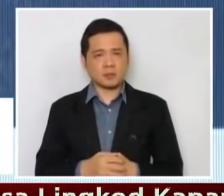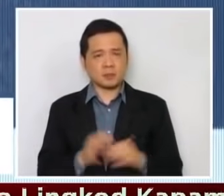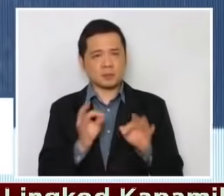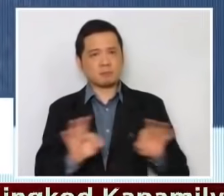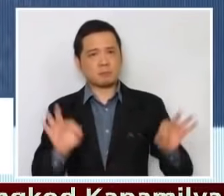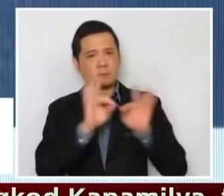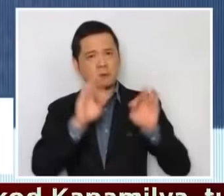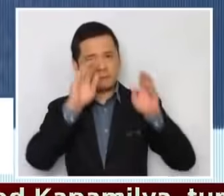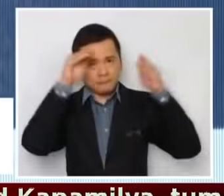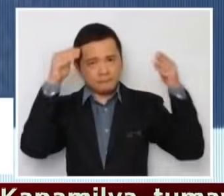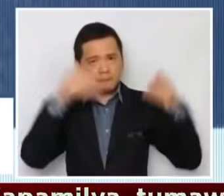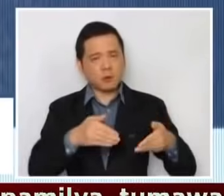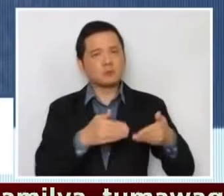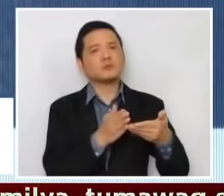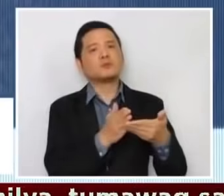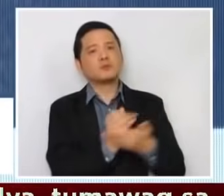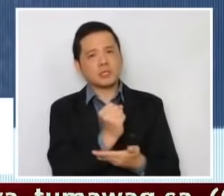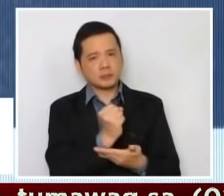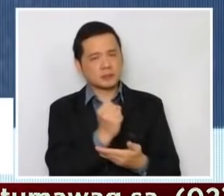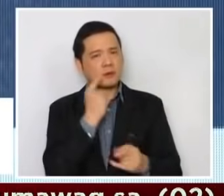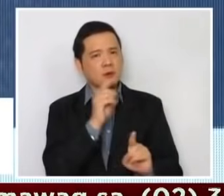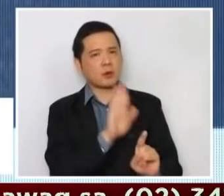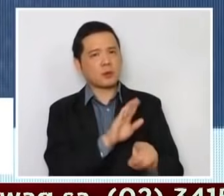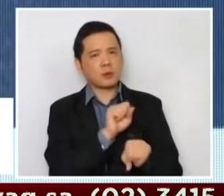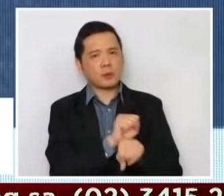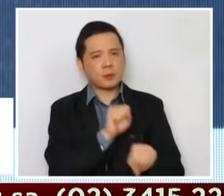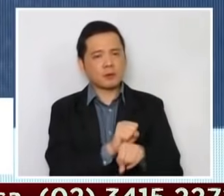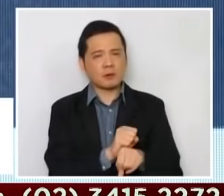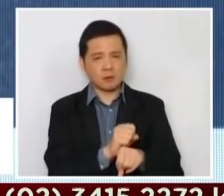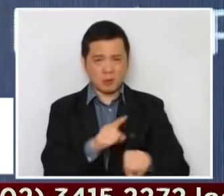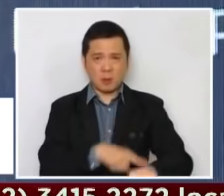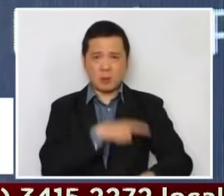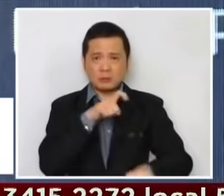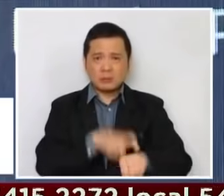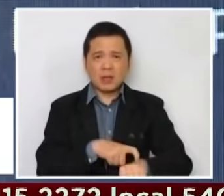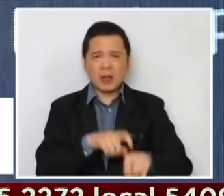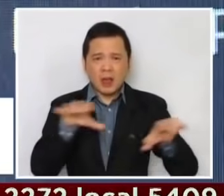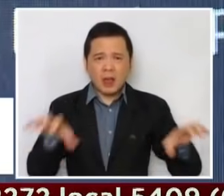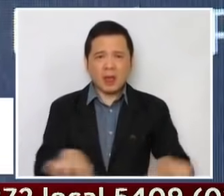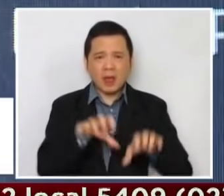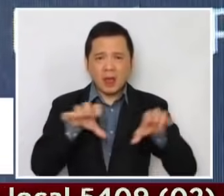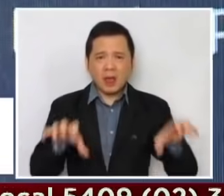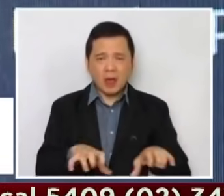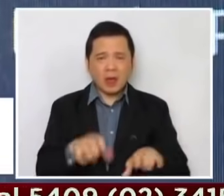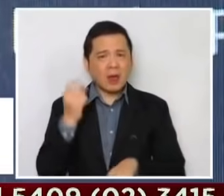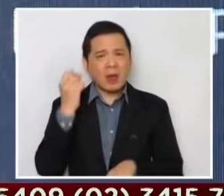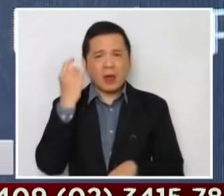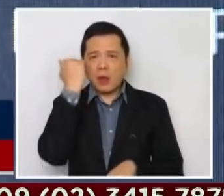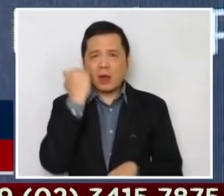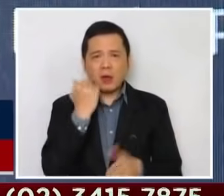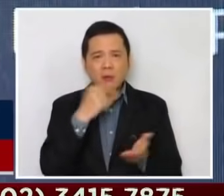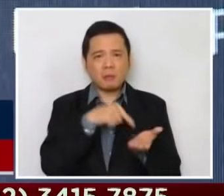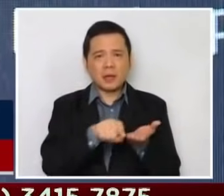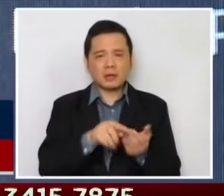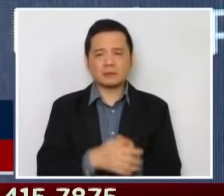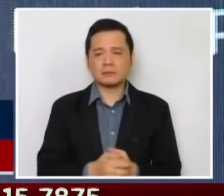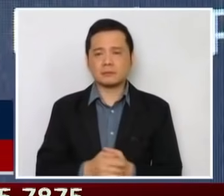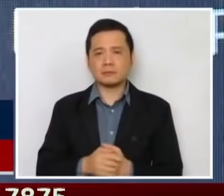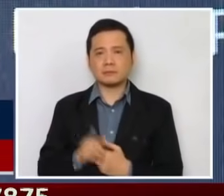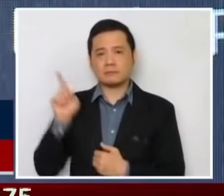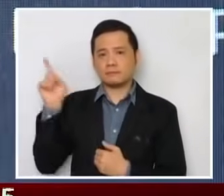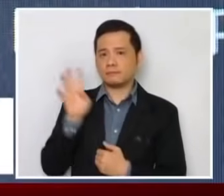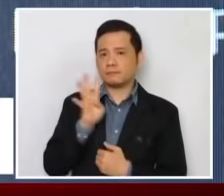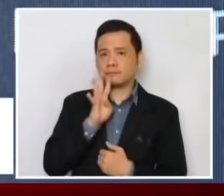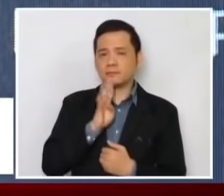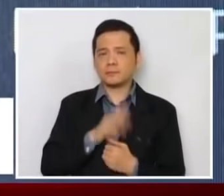paggawa sapagkat sila po ay matagal ng overwork at underpaid. Tanggalin na ang no work, no pay